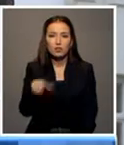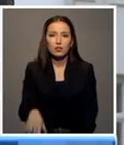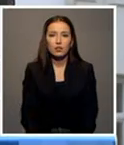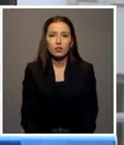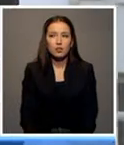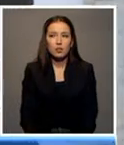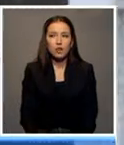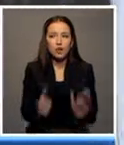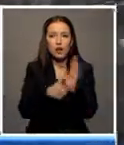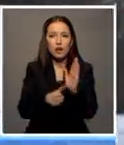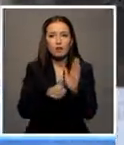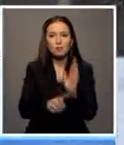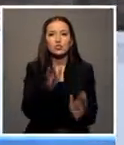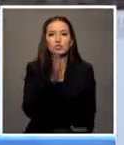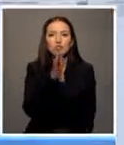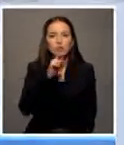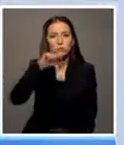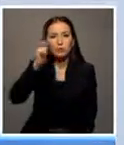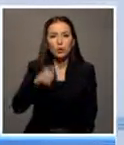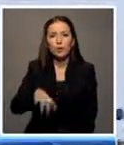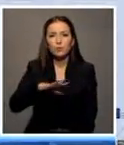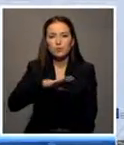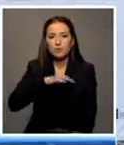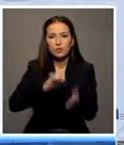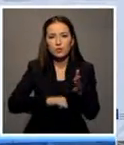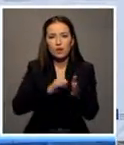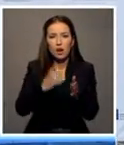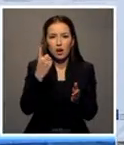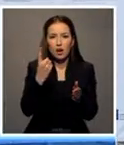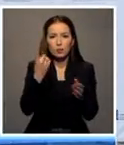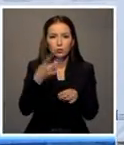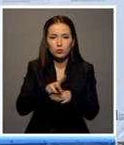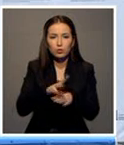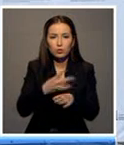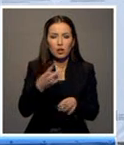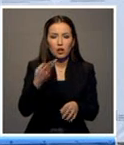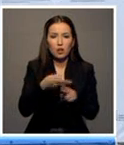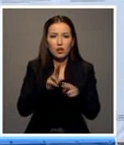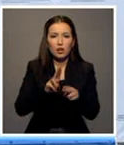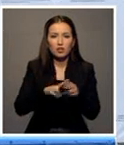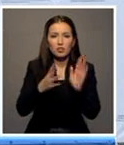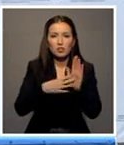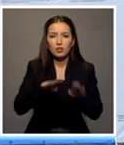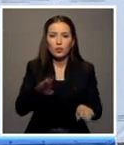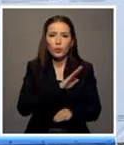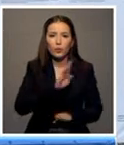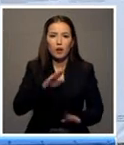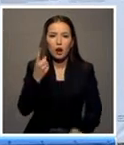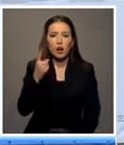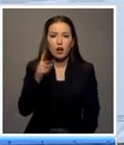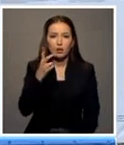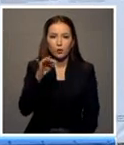жастағы Мухеликана сол сұм соғыстың кесірінен бір түннің ішінде оң аяғынан 9 баласынан айырылыпты. Тән